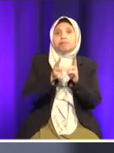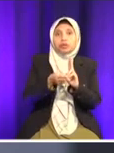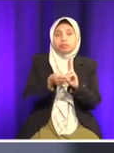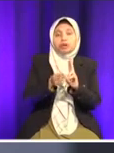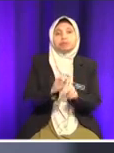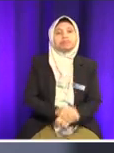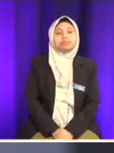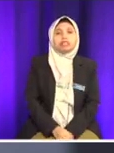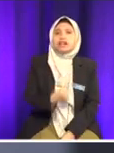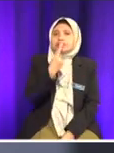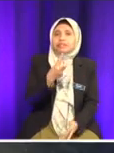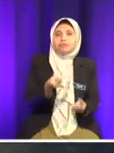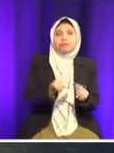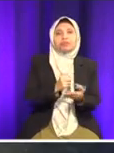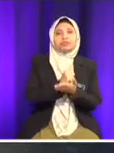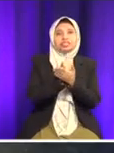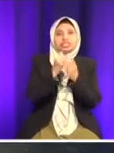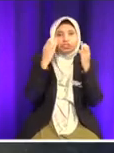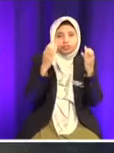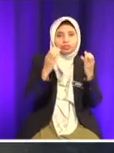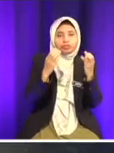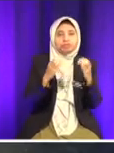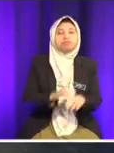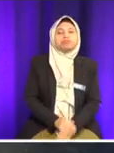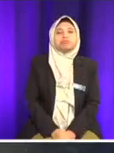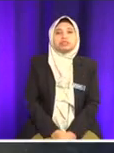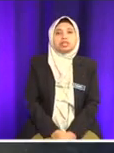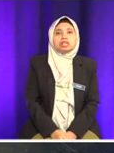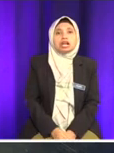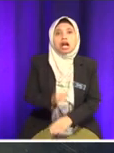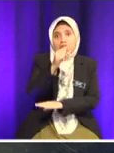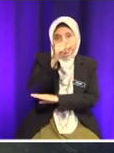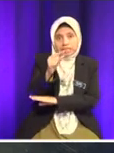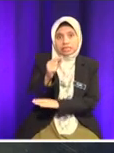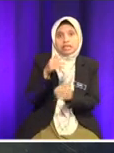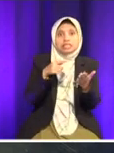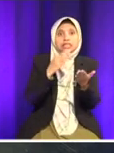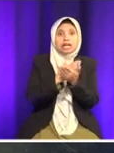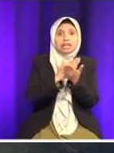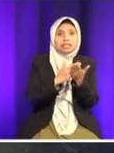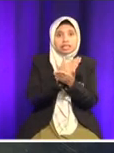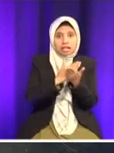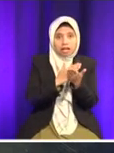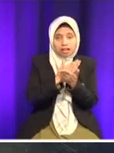siapa Oke saya bagi clue dulu dari desain yang tengah-tengah hantu